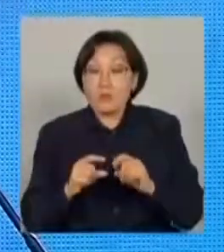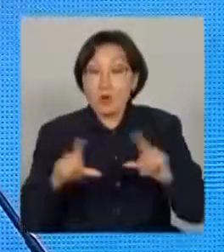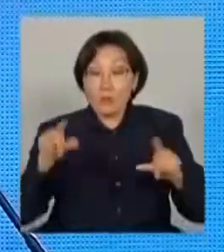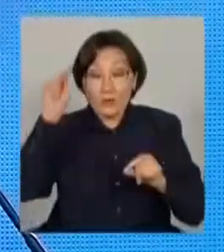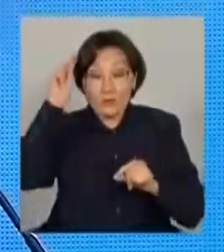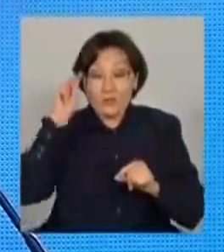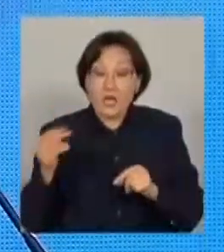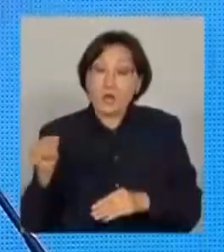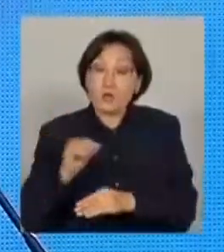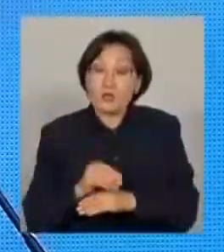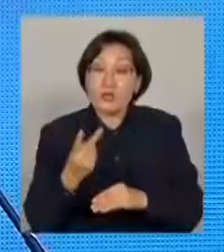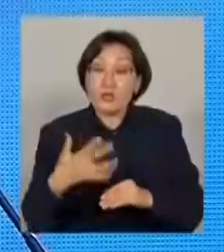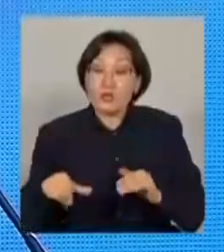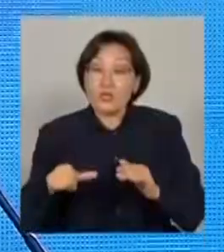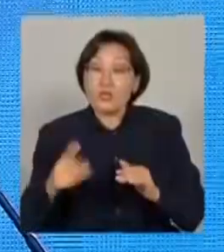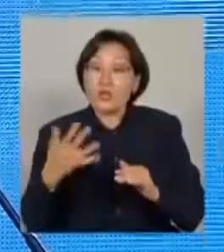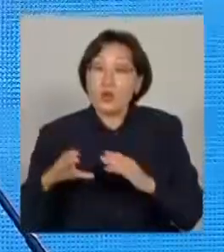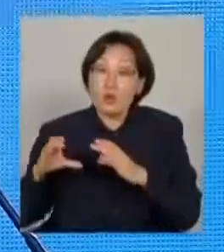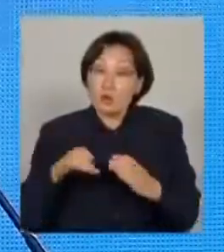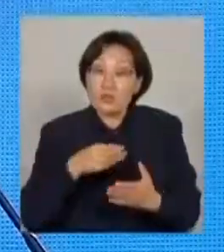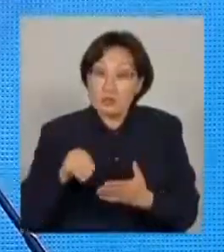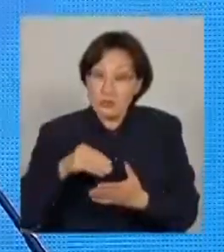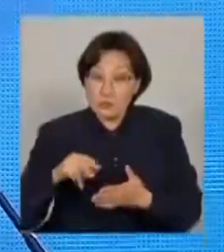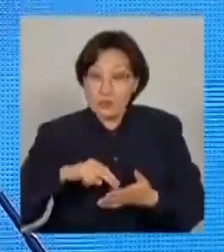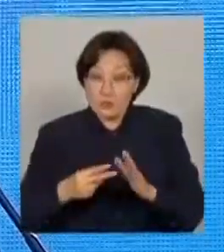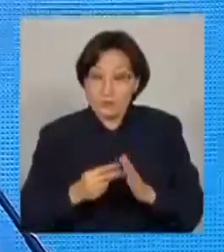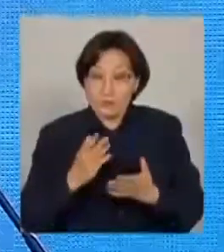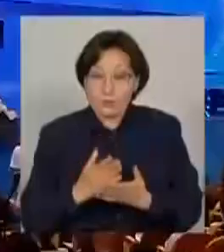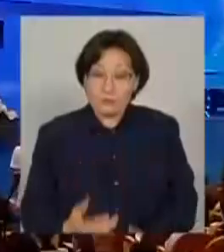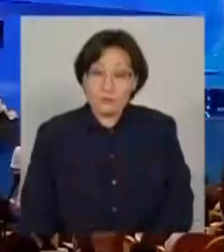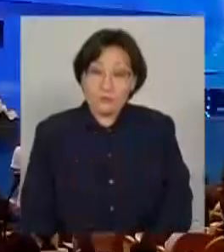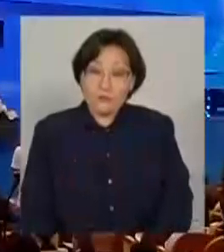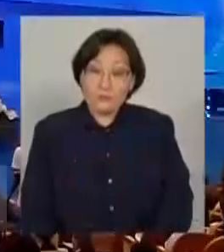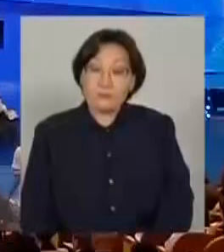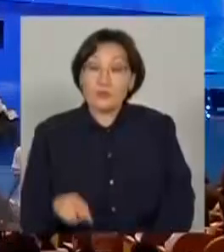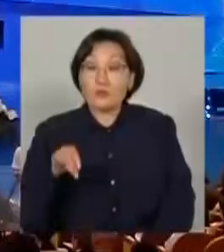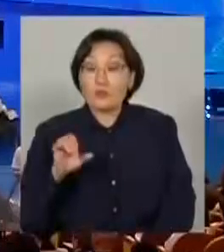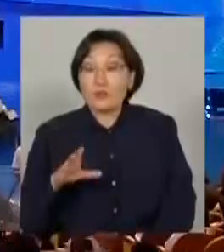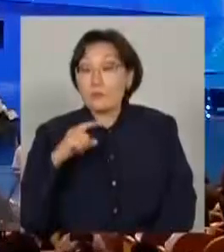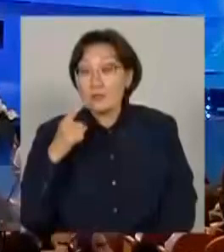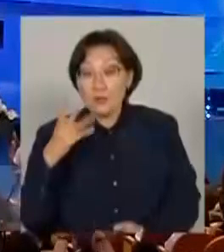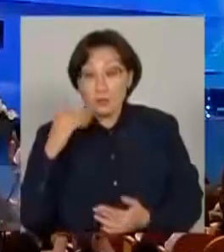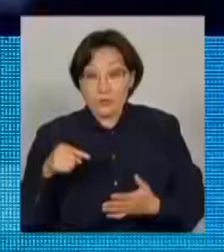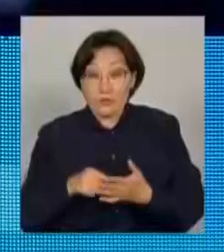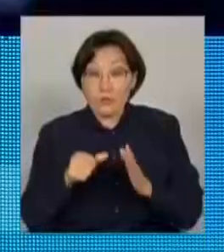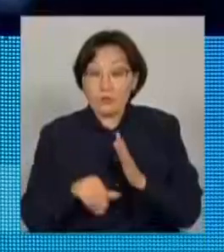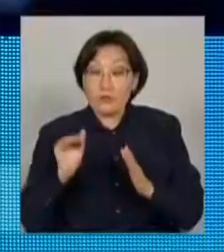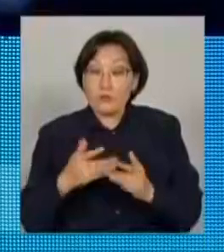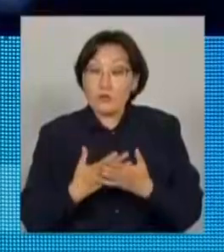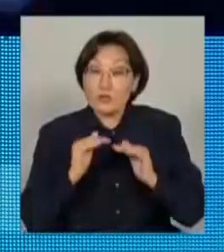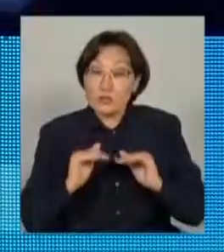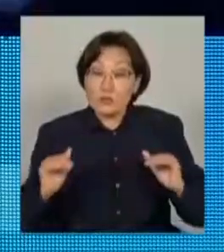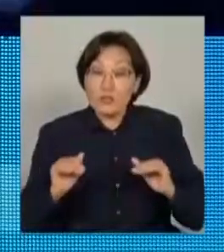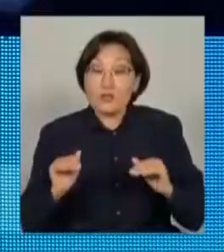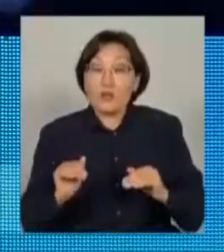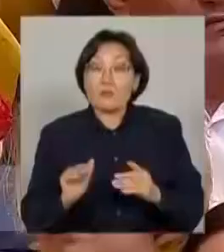мектепке қосымша 50 автобус сатып алуды жоспарлап отырмыз. Ерболат Досаевтың айтуынша Алматыдағы 60 мыңға жуық бала